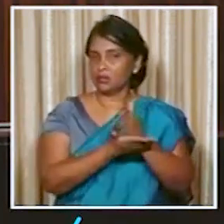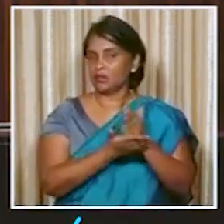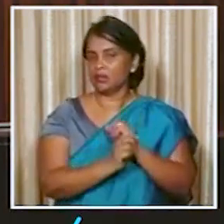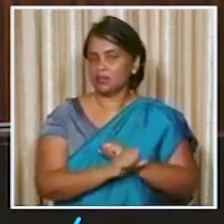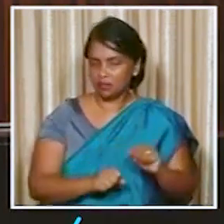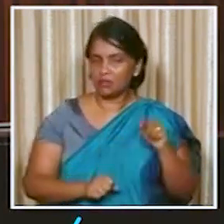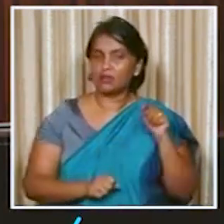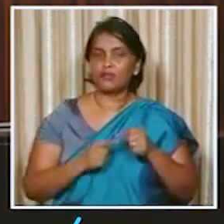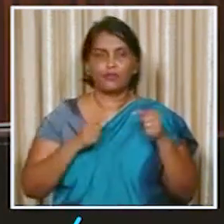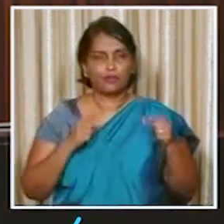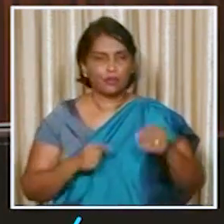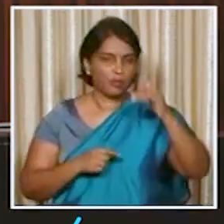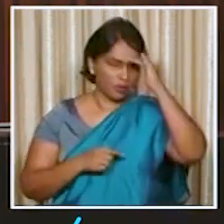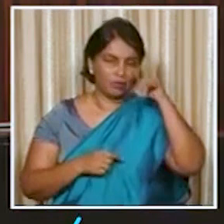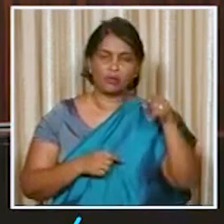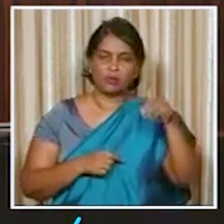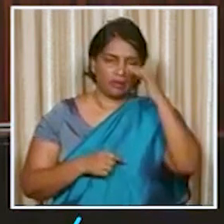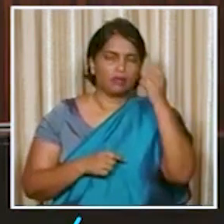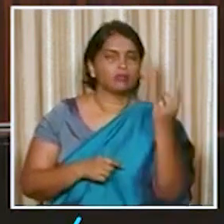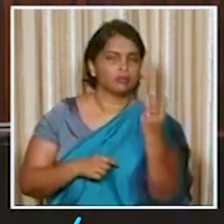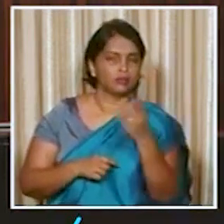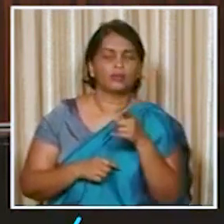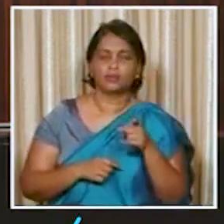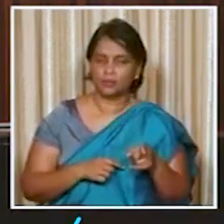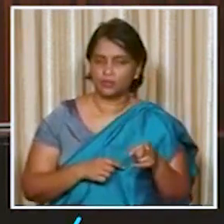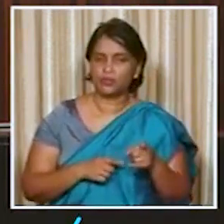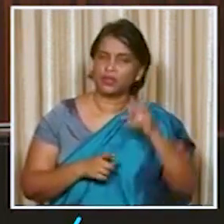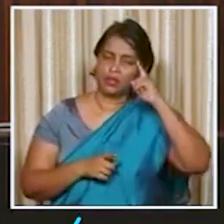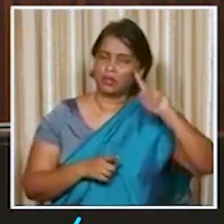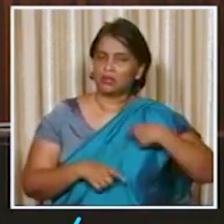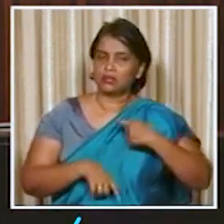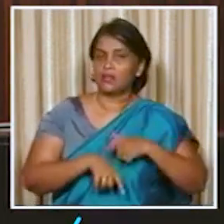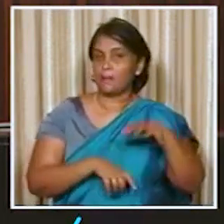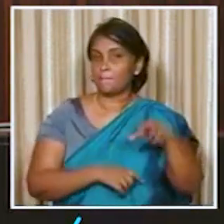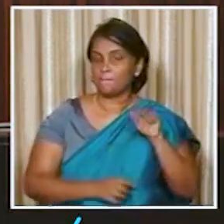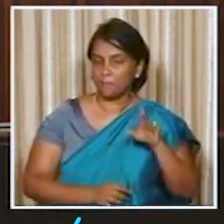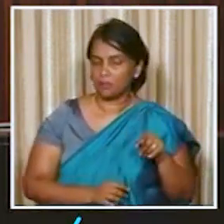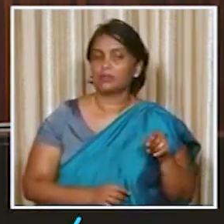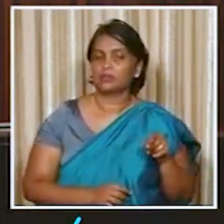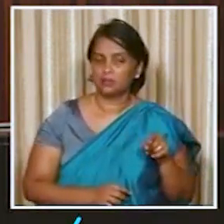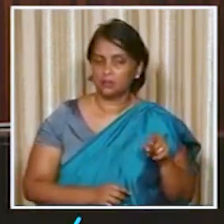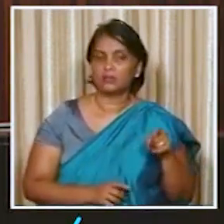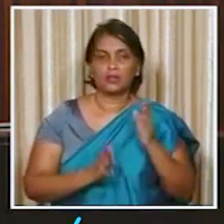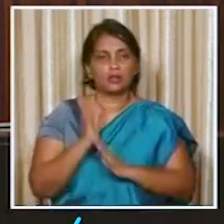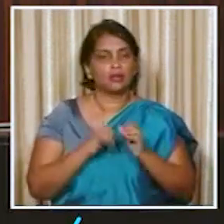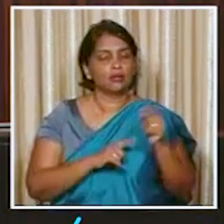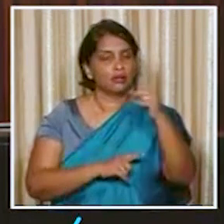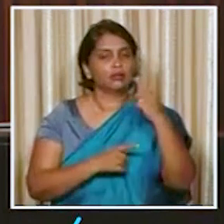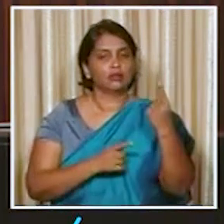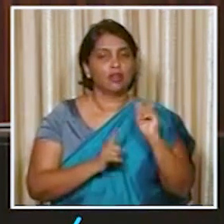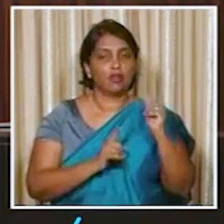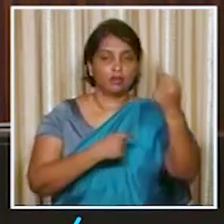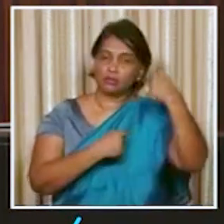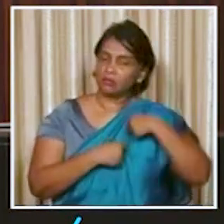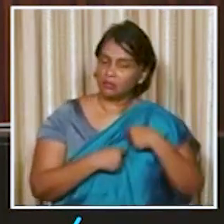බවත් විපක්ෂයේම නායකයන් කිහිප දෙනෙකු විශේෂයෙන් එම කාලය භාවිතා කරන බවට එම මන්ත්‍රීවරුන්ම මාගේ නිල